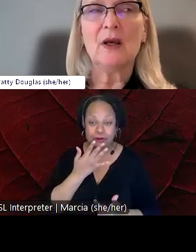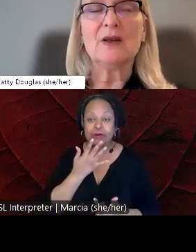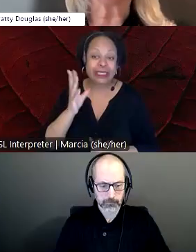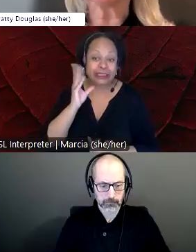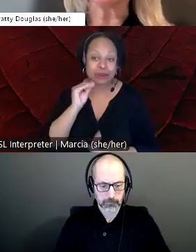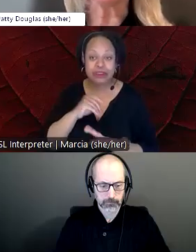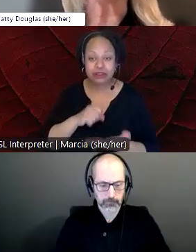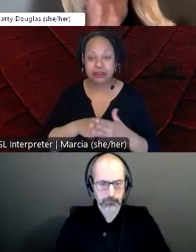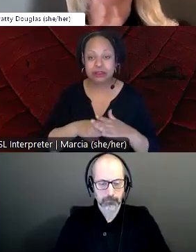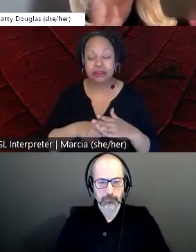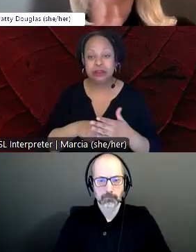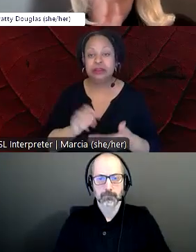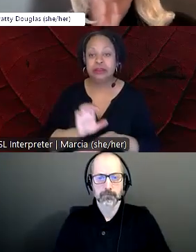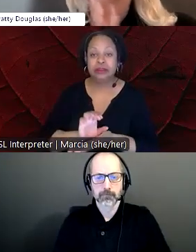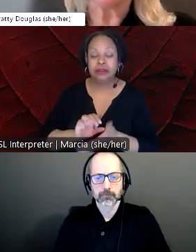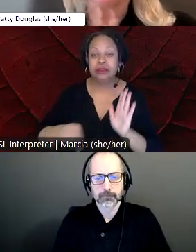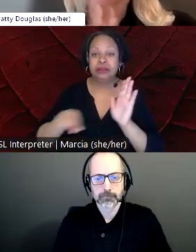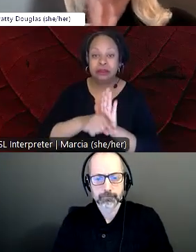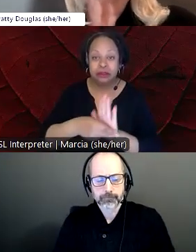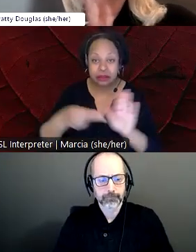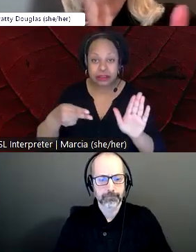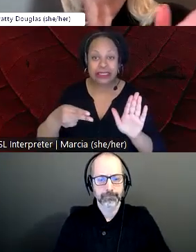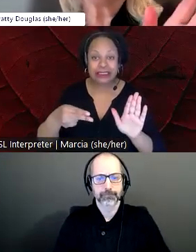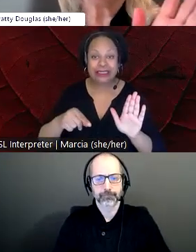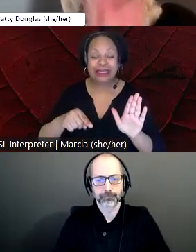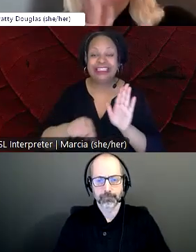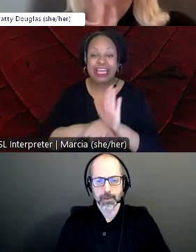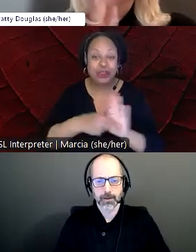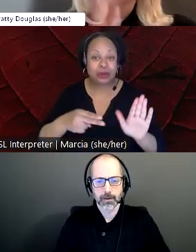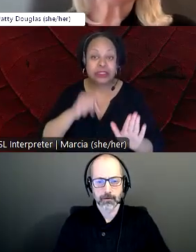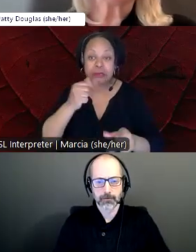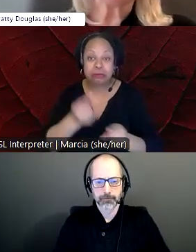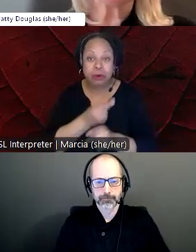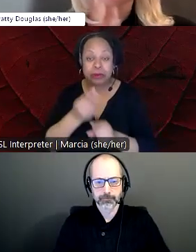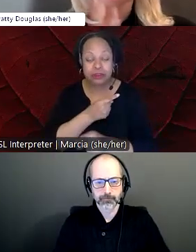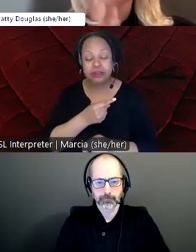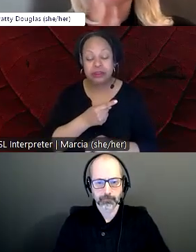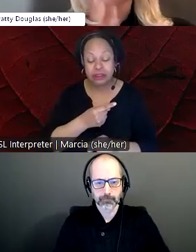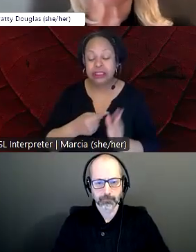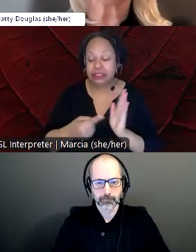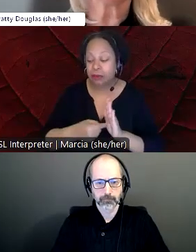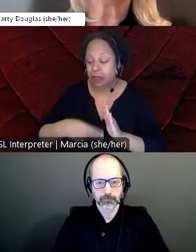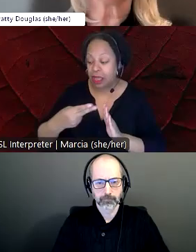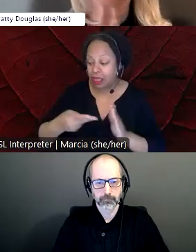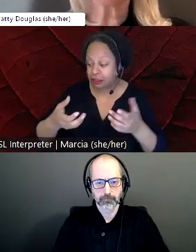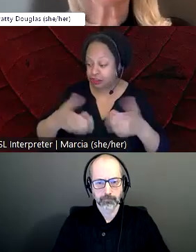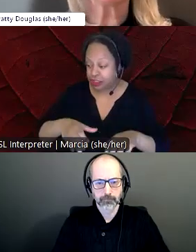exclues de, des diagnostics qui ont été appropriés et demeurent